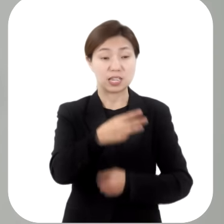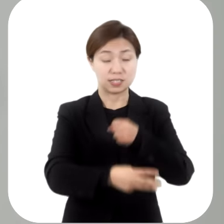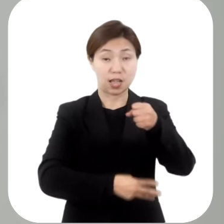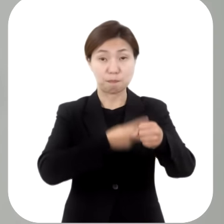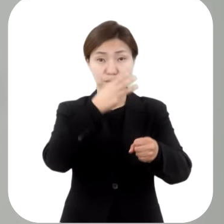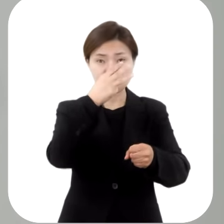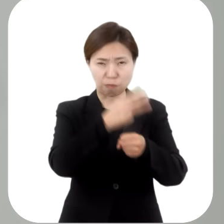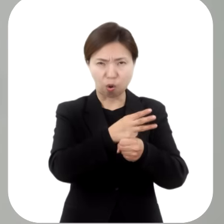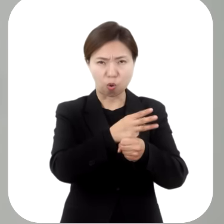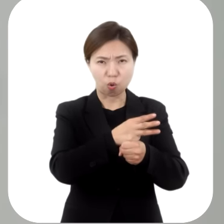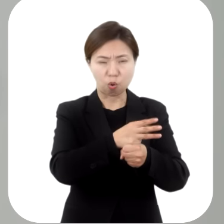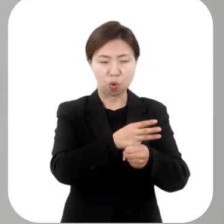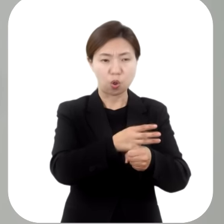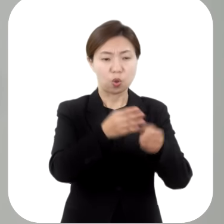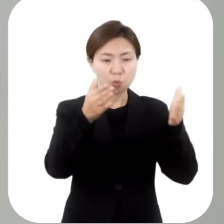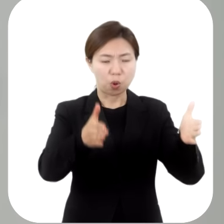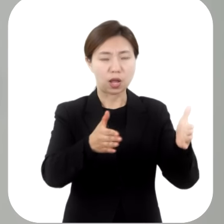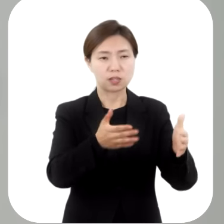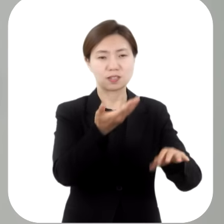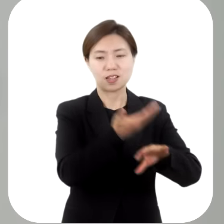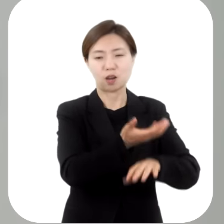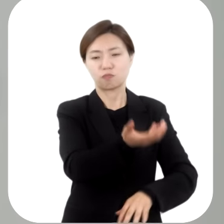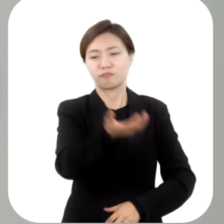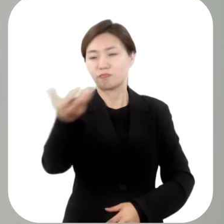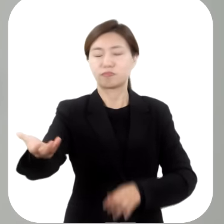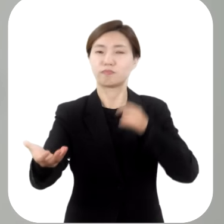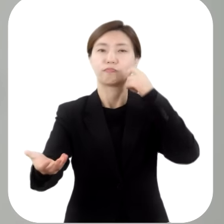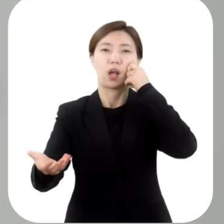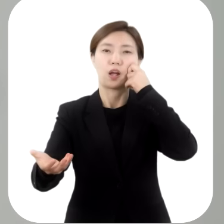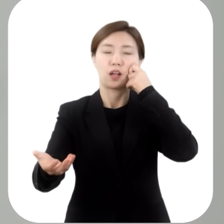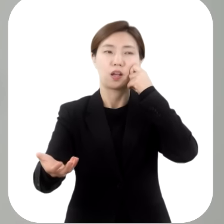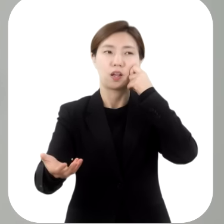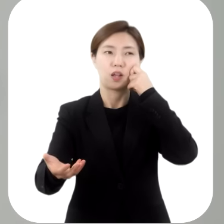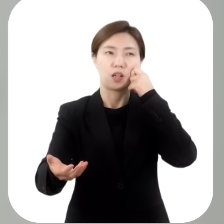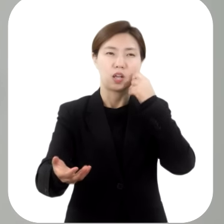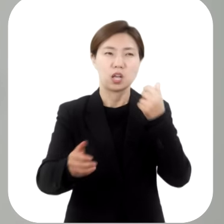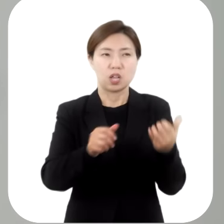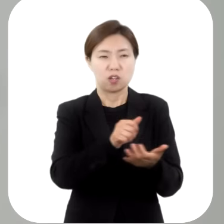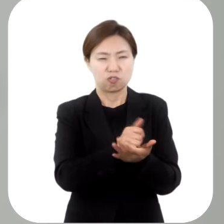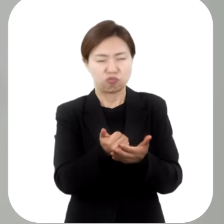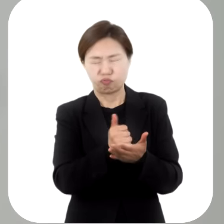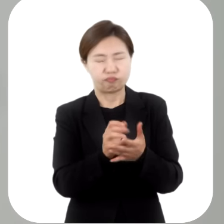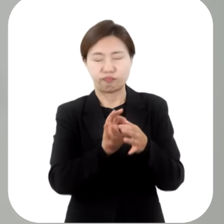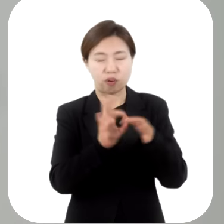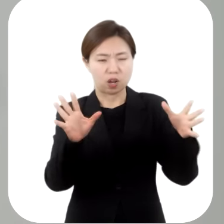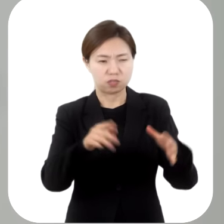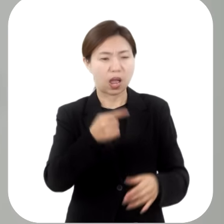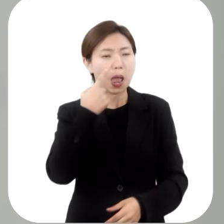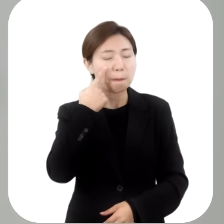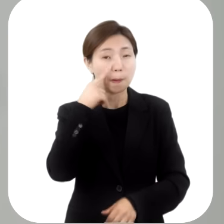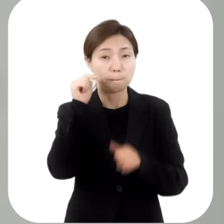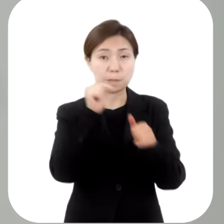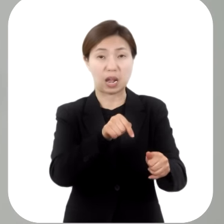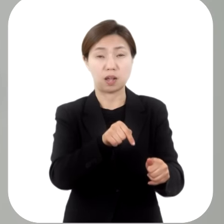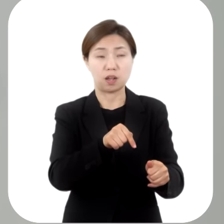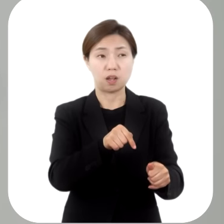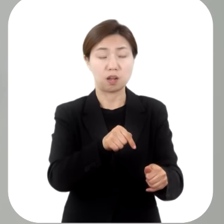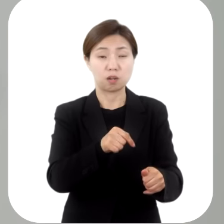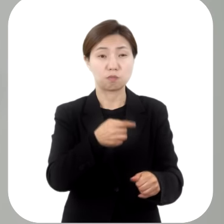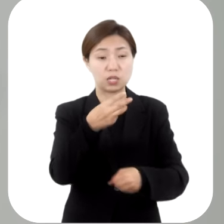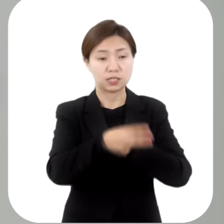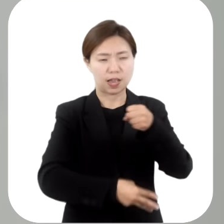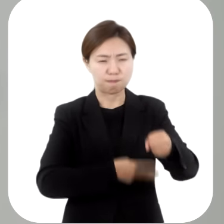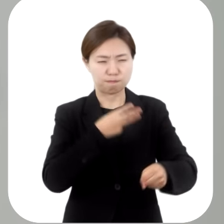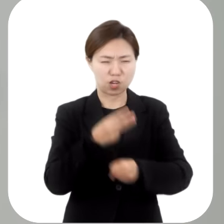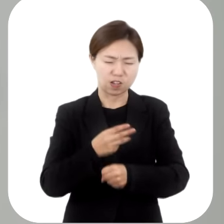하되 3년 안에는 부서를 바꾸지 마라. 죽든지 살든지 한번 해봐라. 그러면 그런